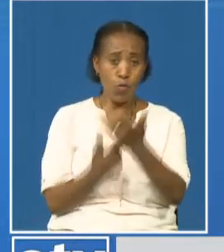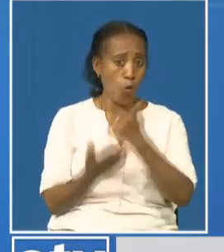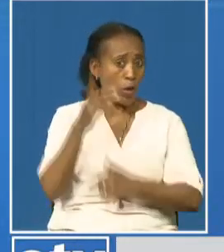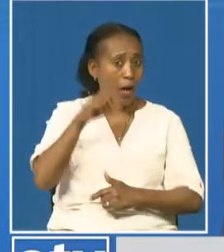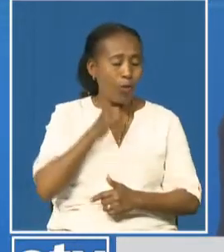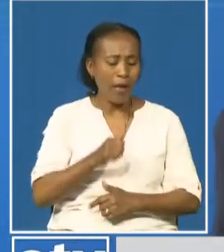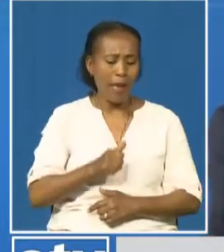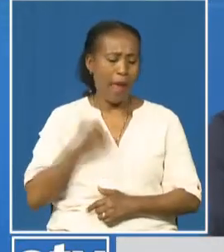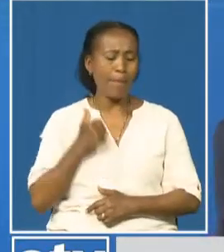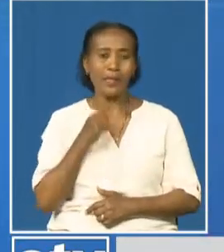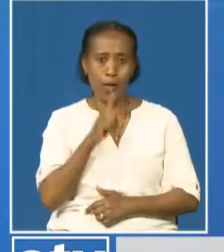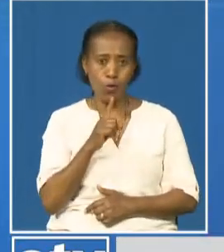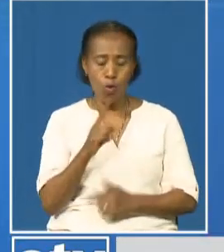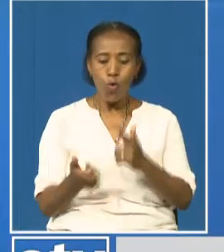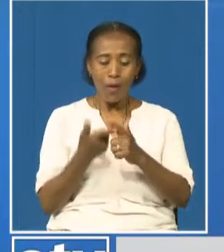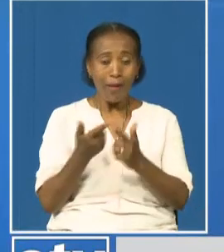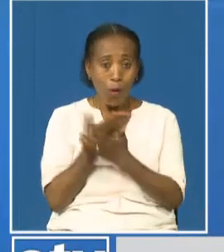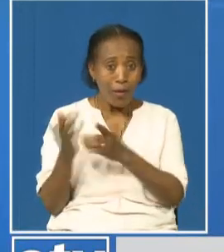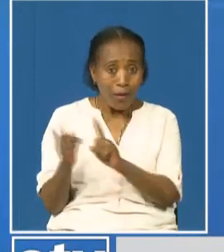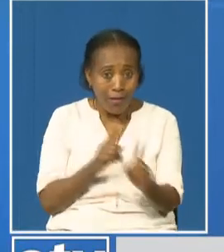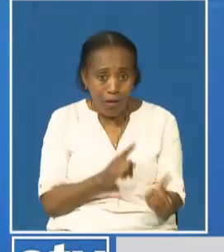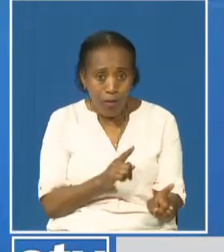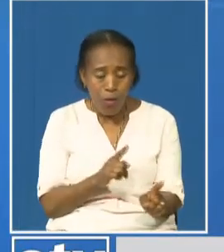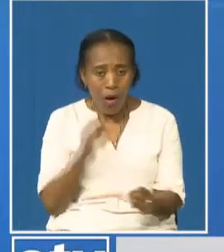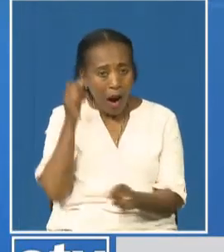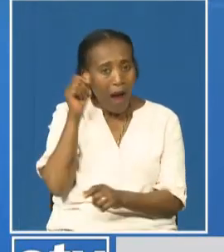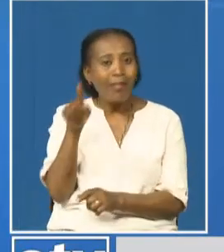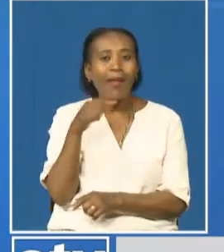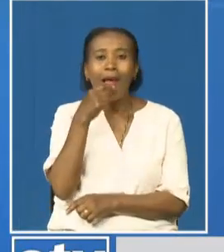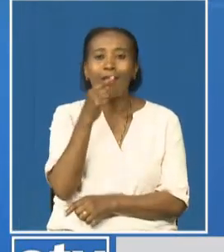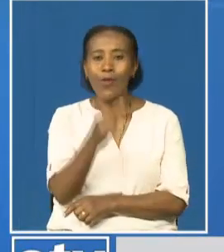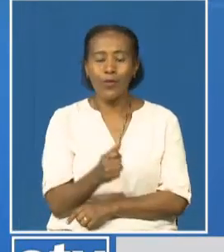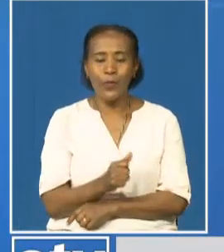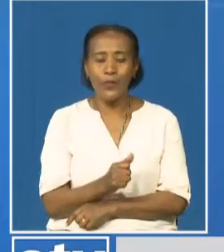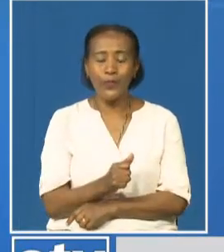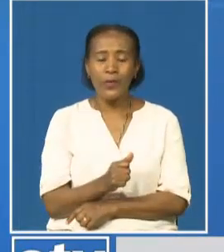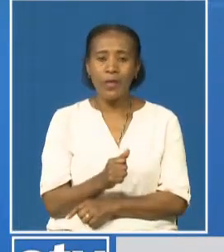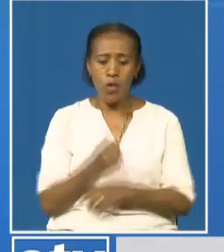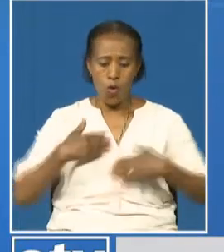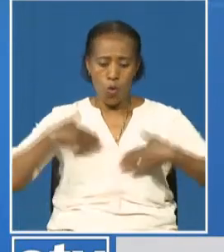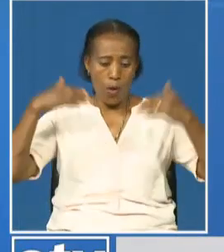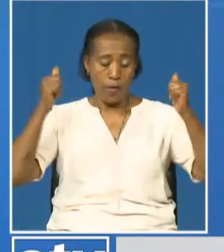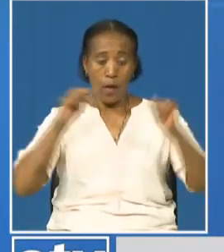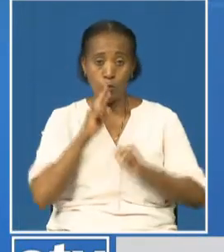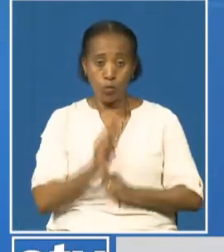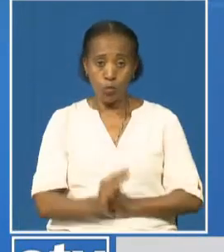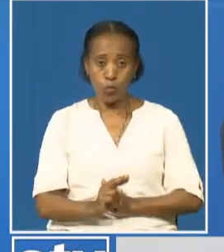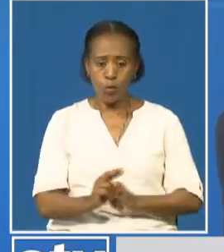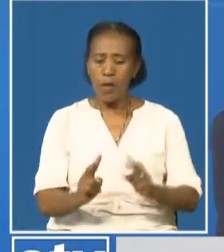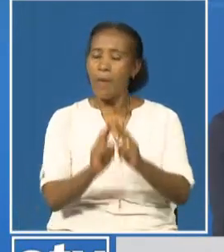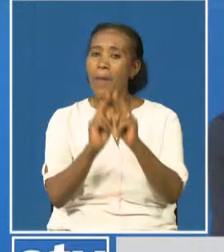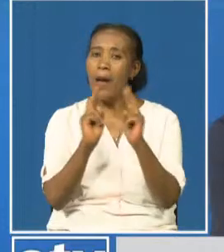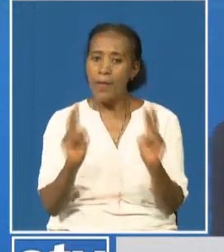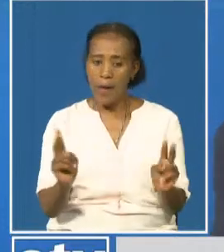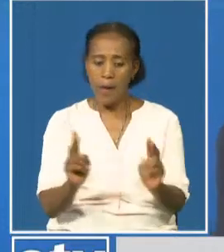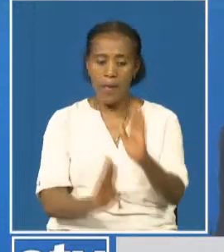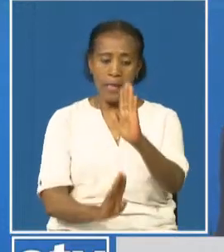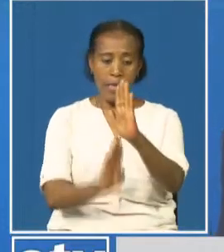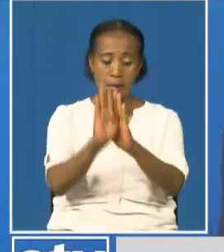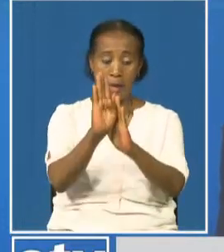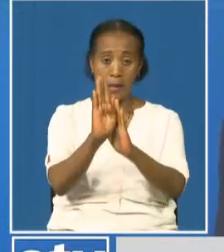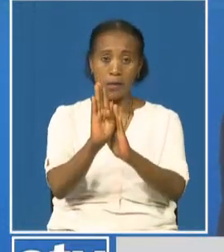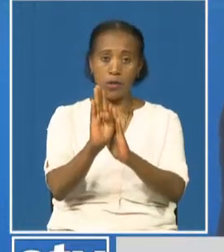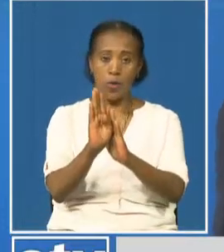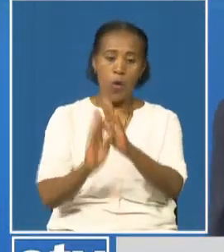ካልሆነ ሁለተኛው ደግሞ አንተ ያልከው ነው ወጣቶቹን በጣም